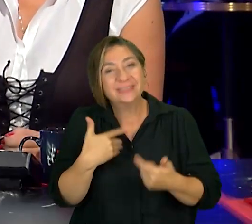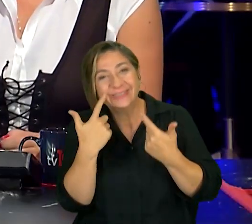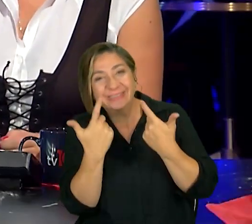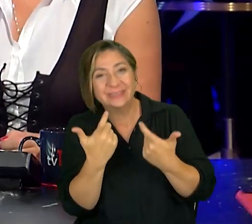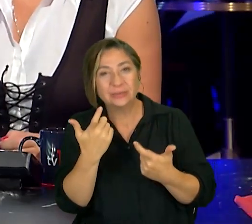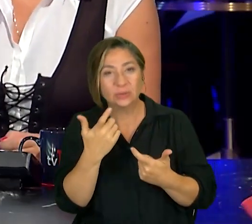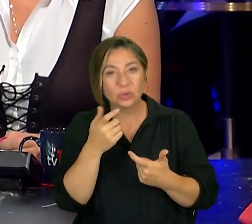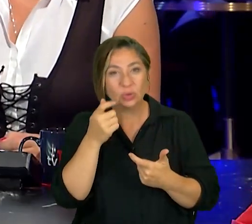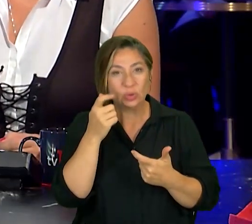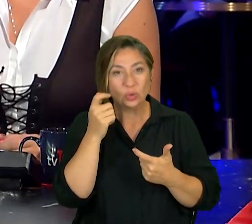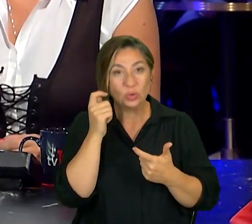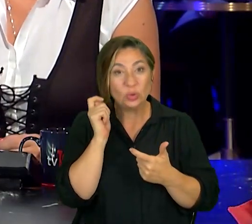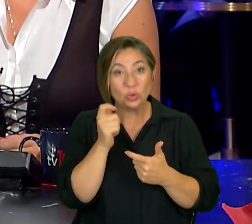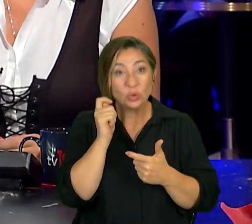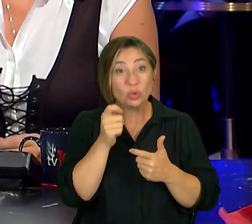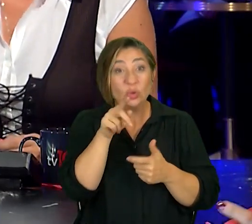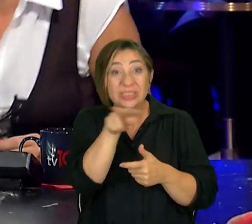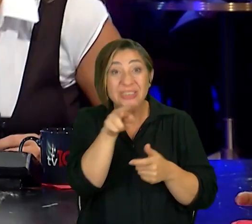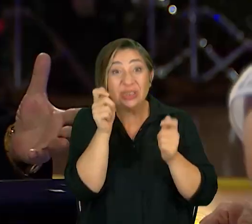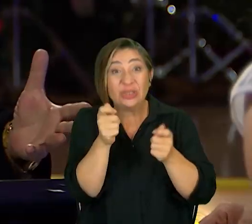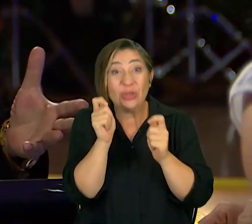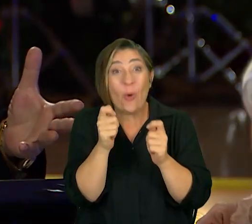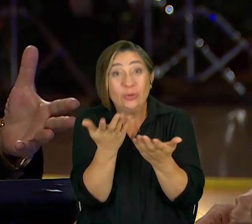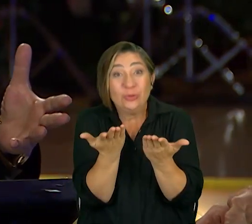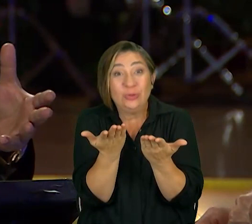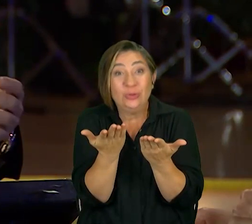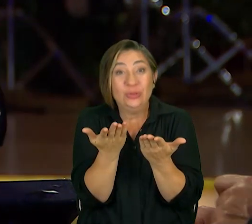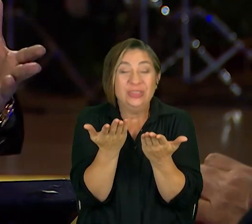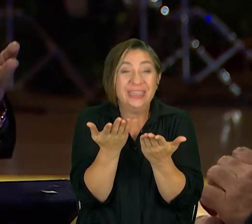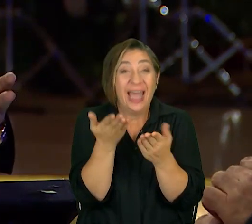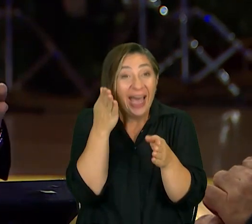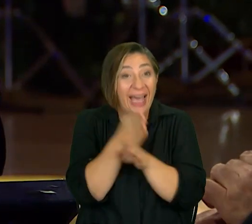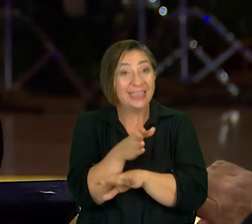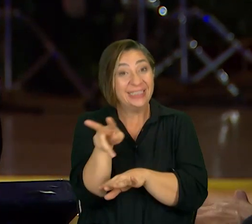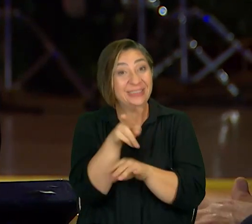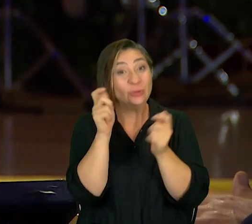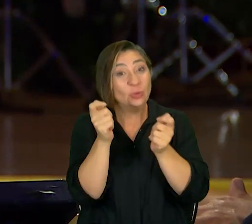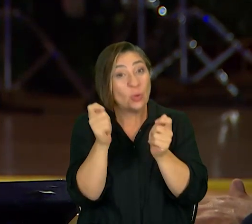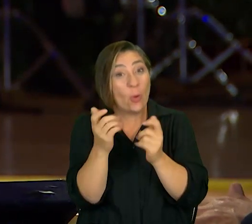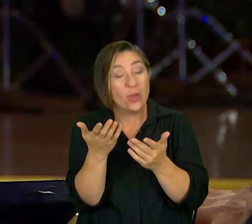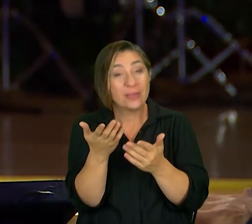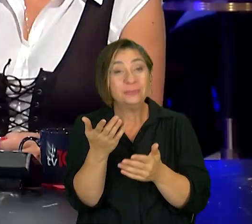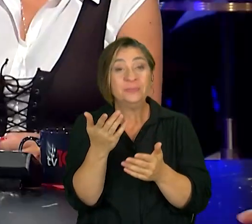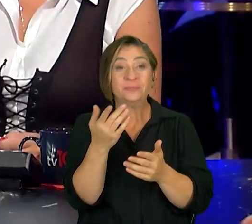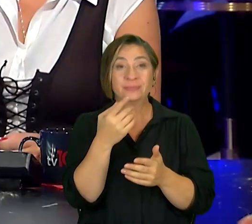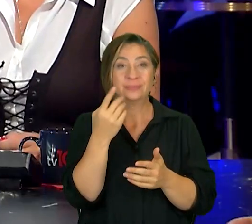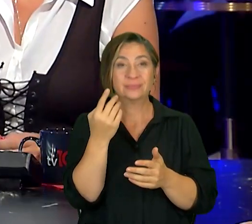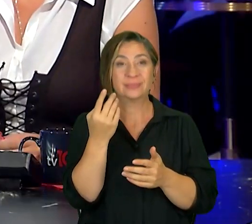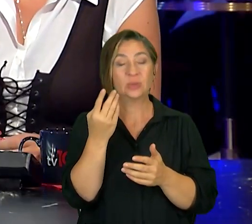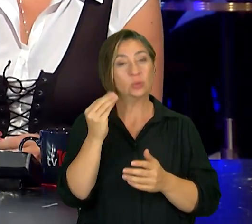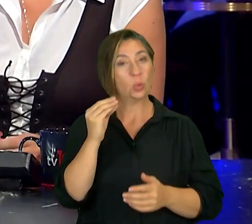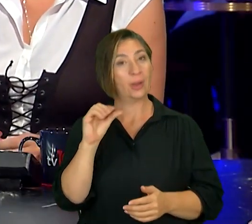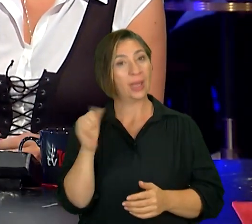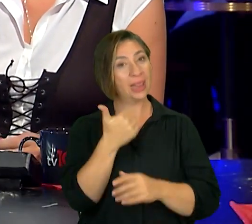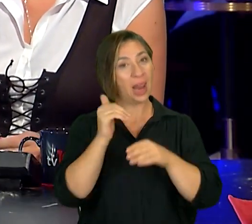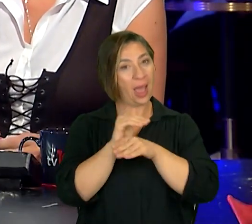baktın yani zor koşullarda Cengiz ne yapıyor? Evet siz zor koşullarsınız çünkü. Hakikaten zor koşullar yani bir kere çok kaliteli